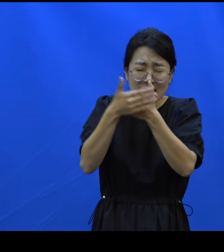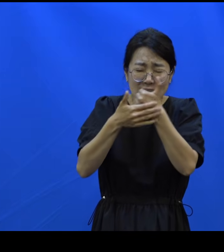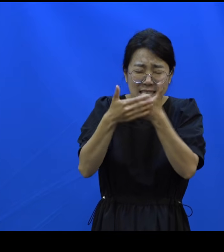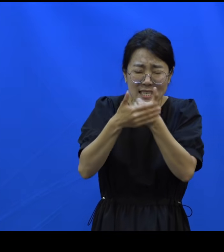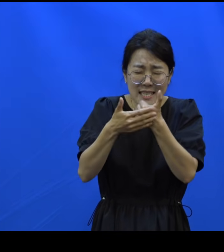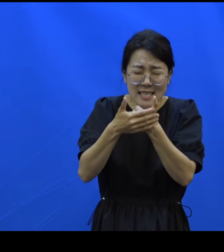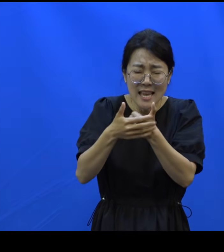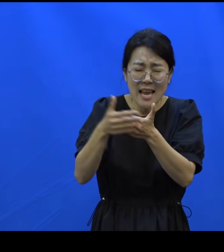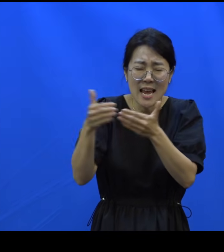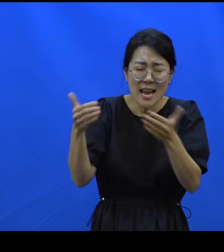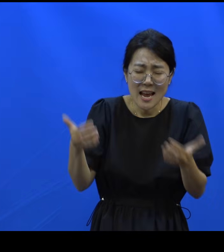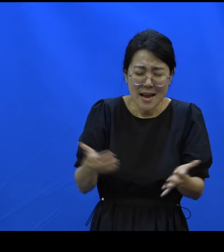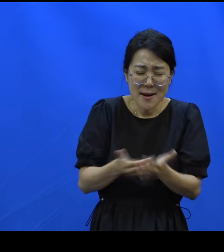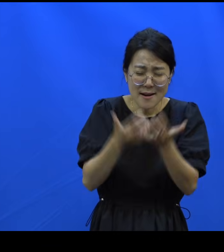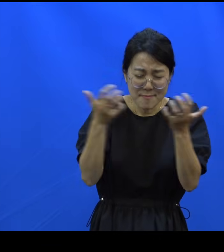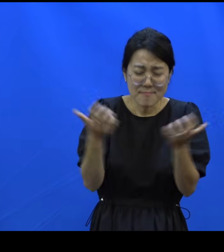작동되면